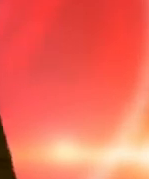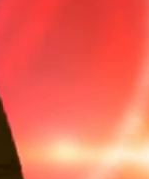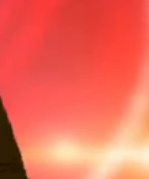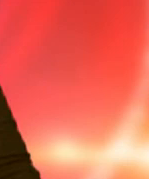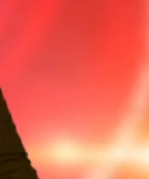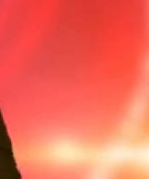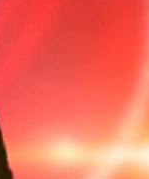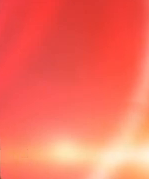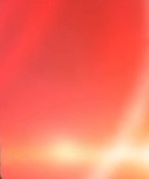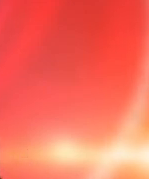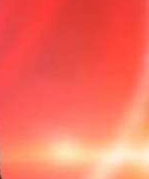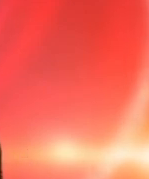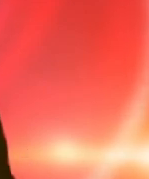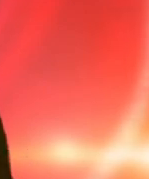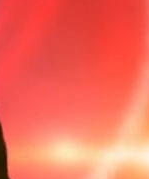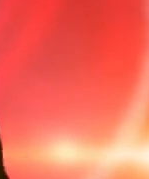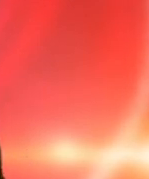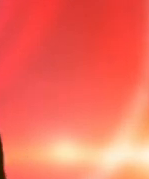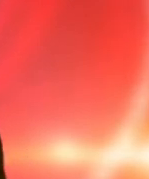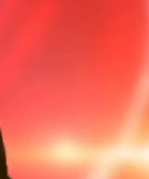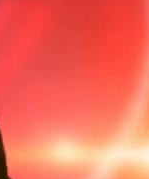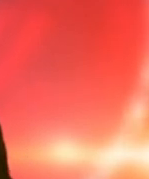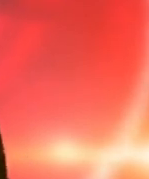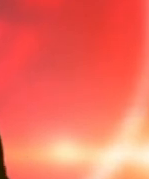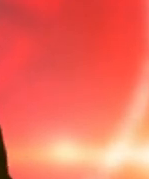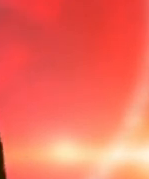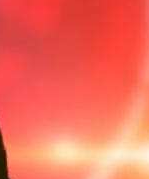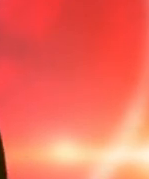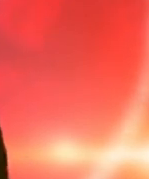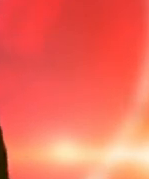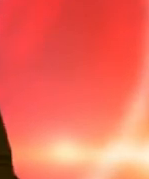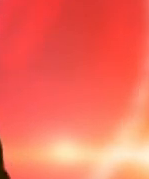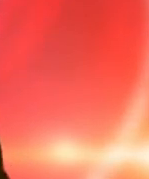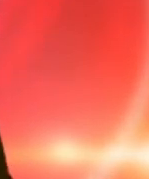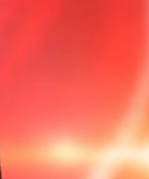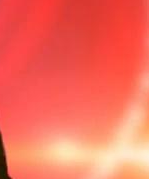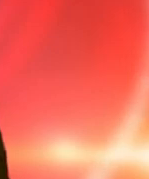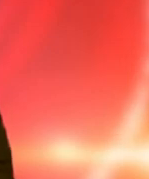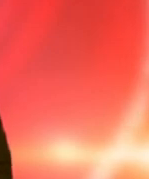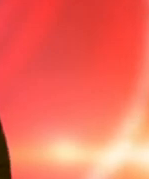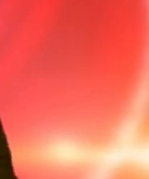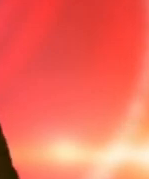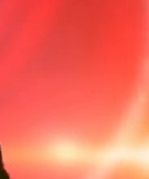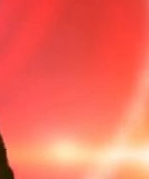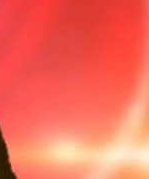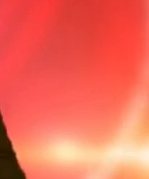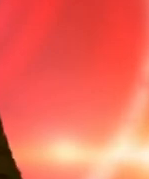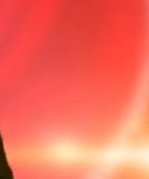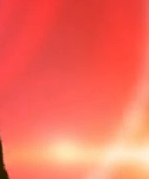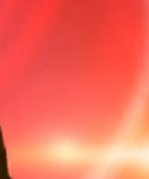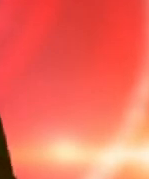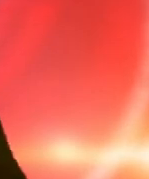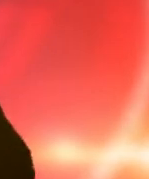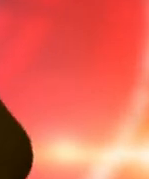va avea loc în perioada 26 noiembrie-4 decembrie pe tot teritoriul Republicii Moldova. Conducătorii auto vor fi